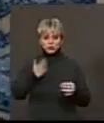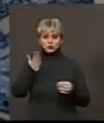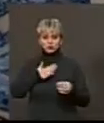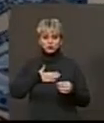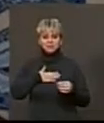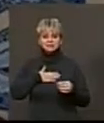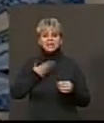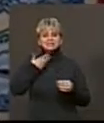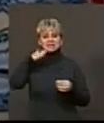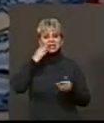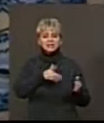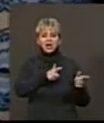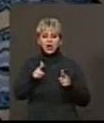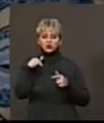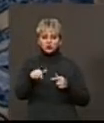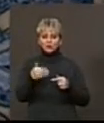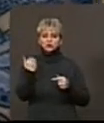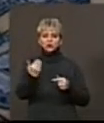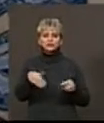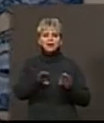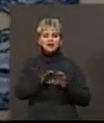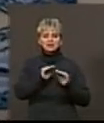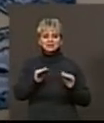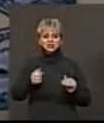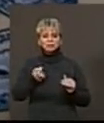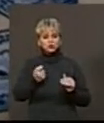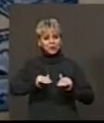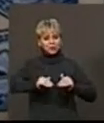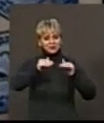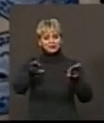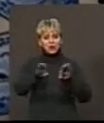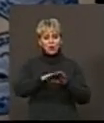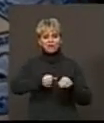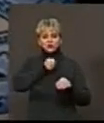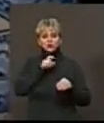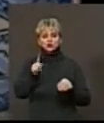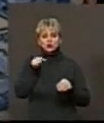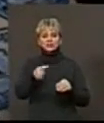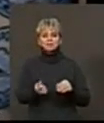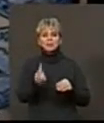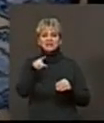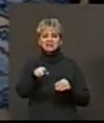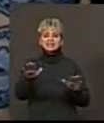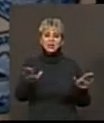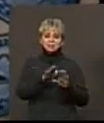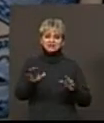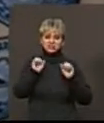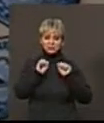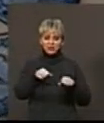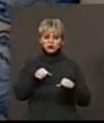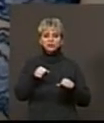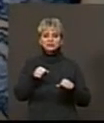нашу. С лета готовились. У них как раз дети у нас подросли до такого возраста, что у них появляются певческие